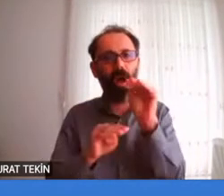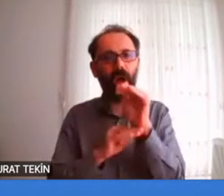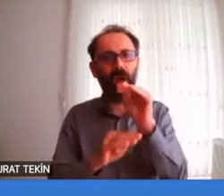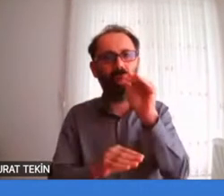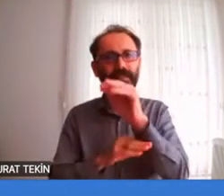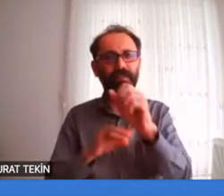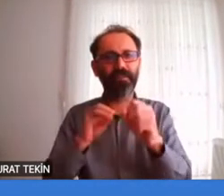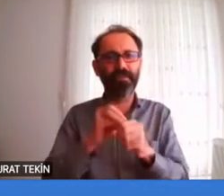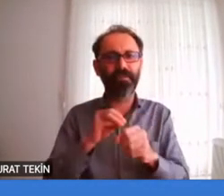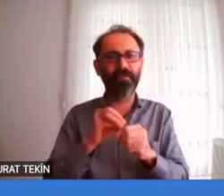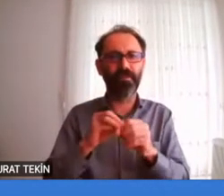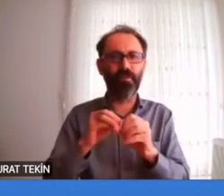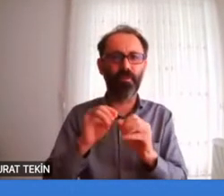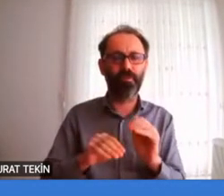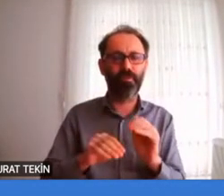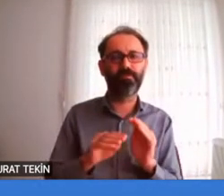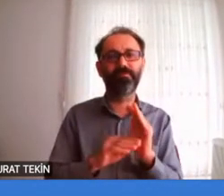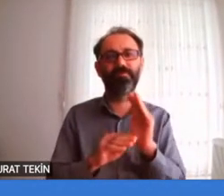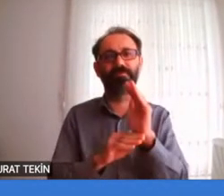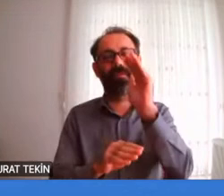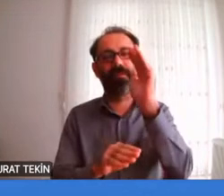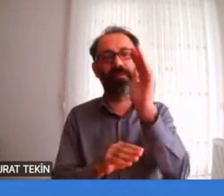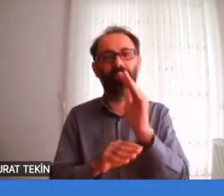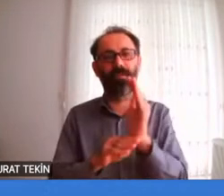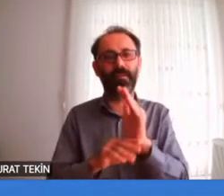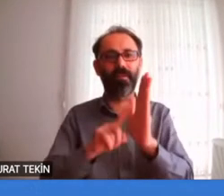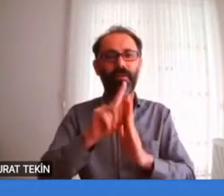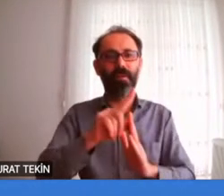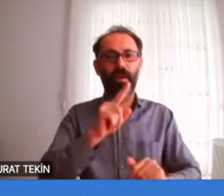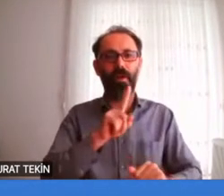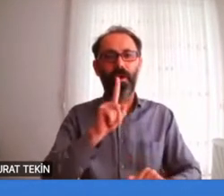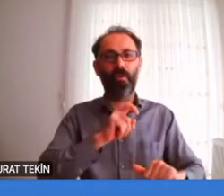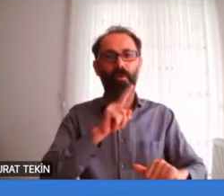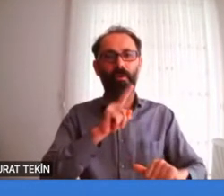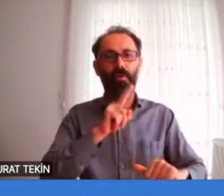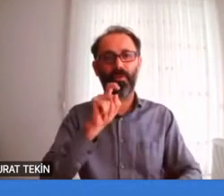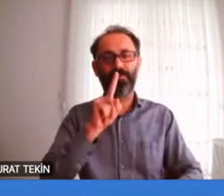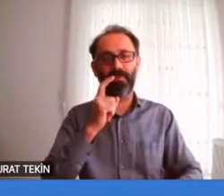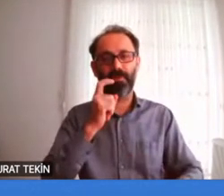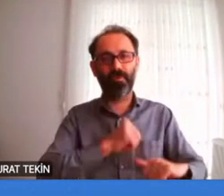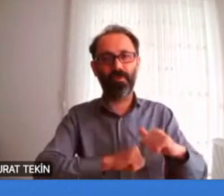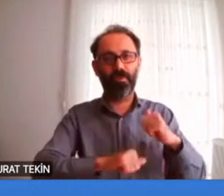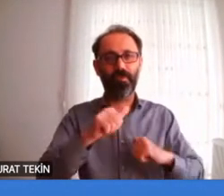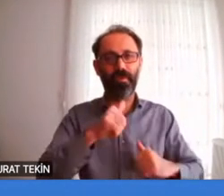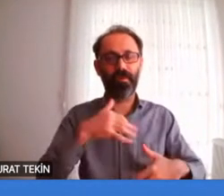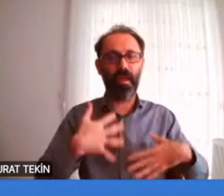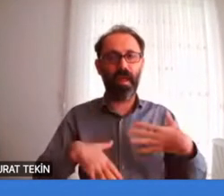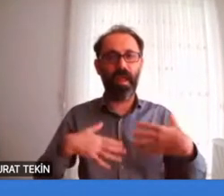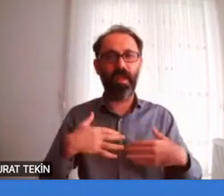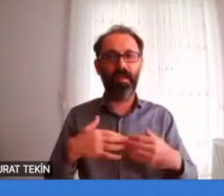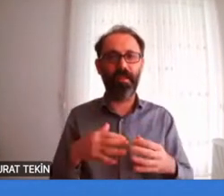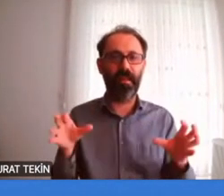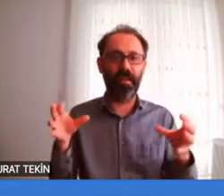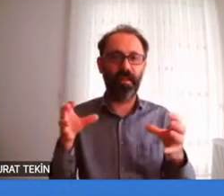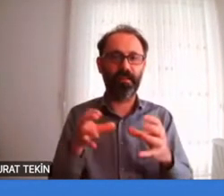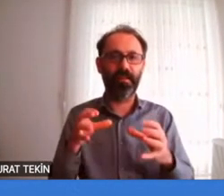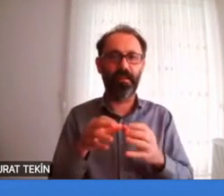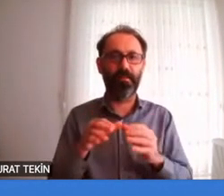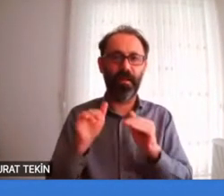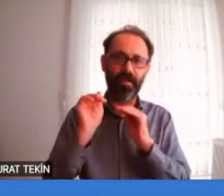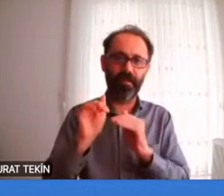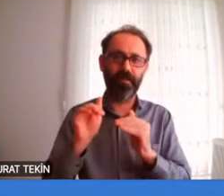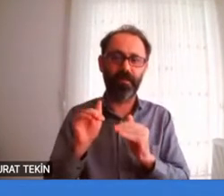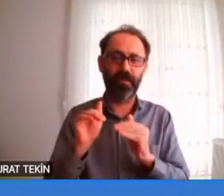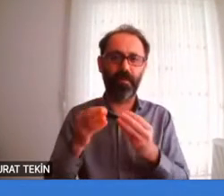alanda gelişimine destek veren 19 Mayıs Üniversitesi Engelli Öğrenci Birimi bu destekleyici çalışmalardan birini